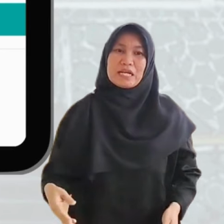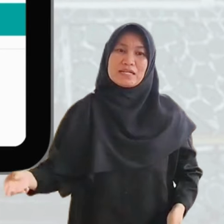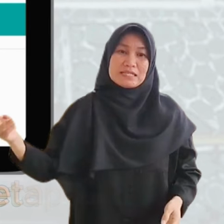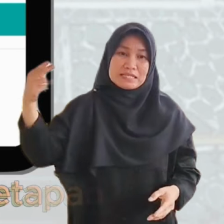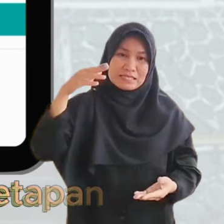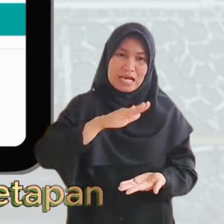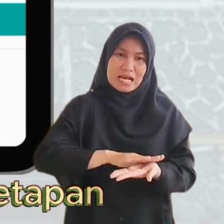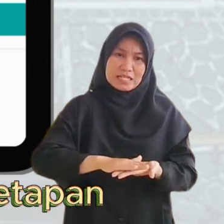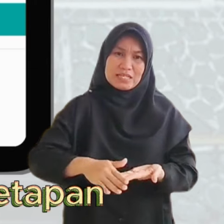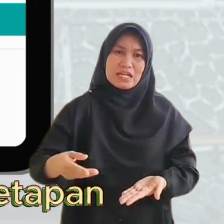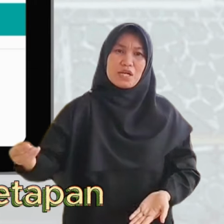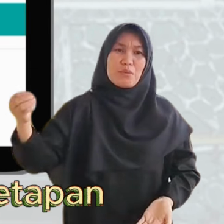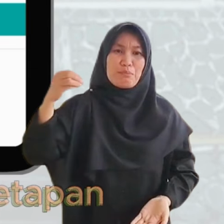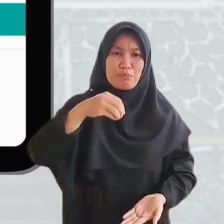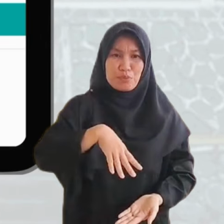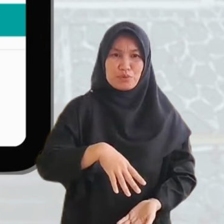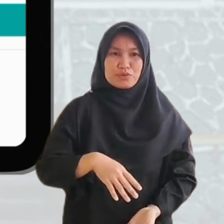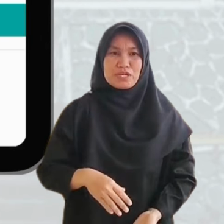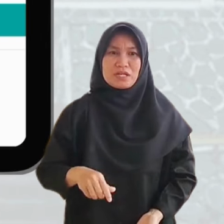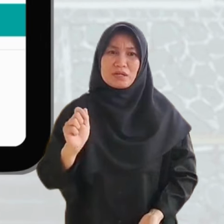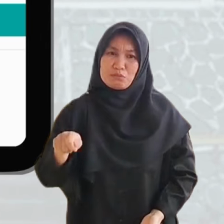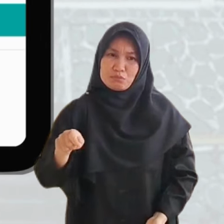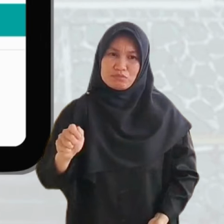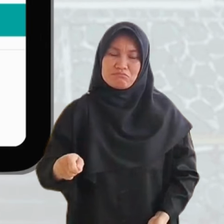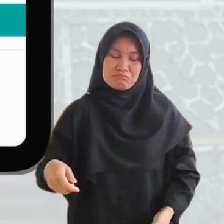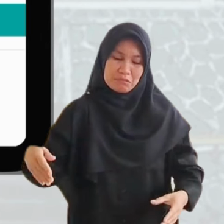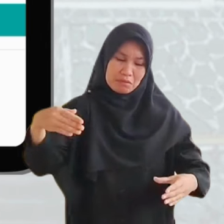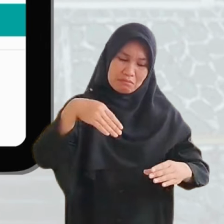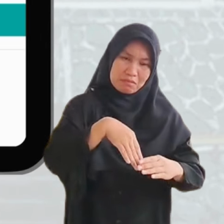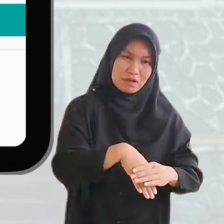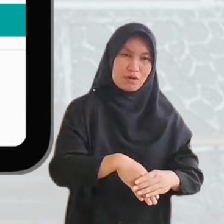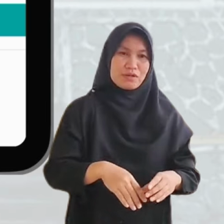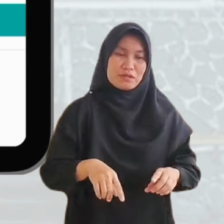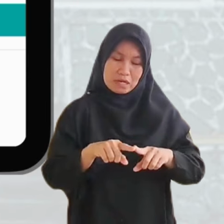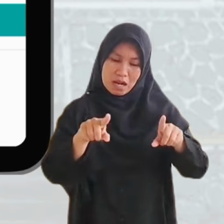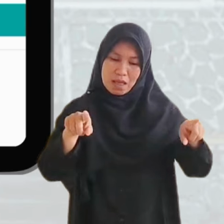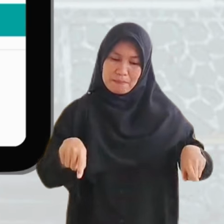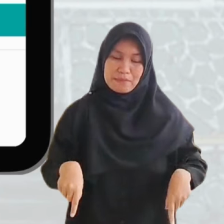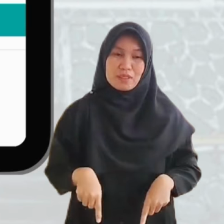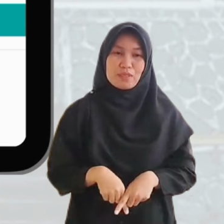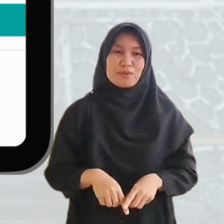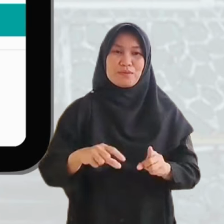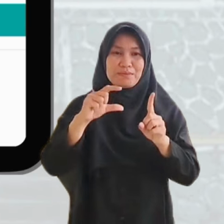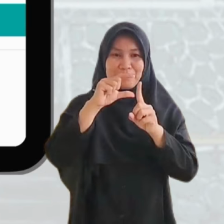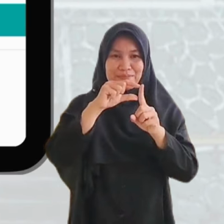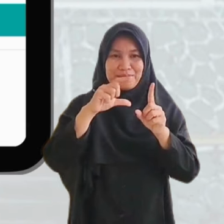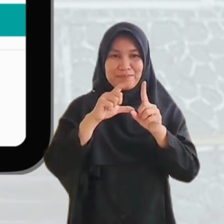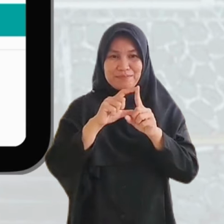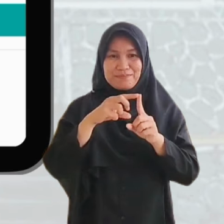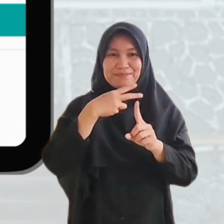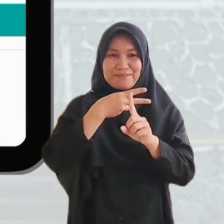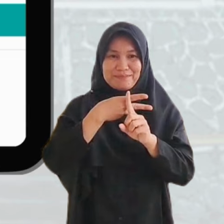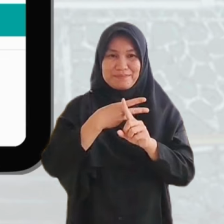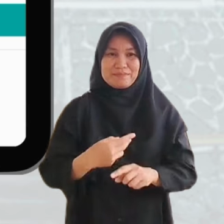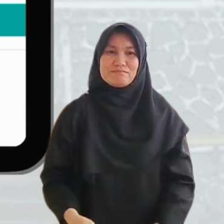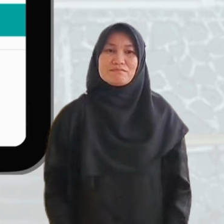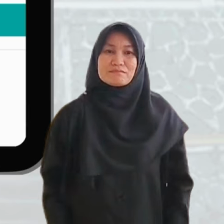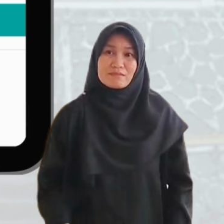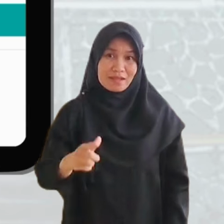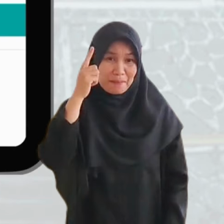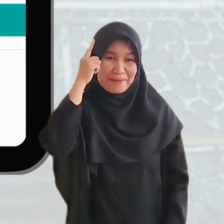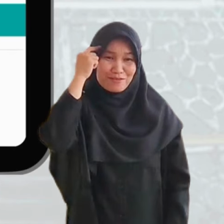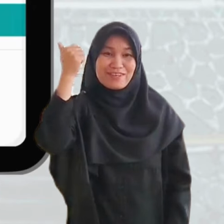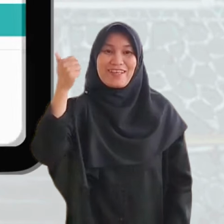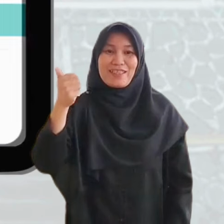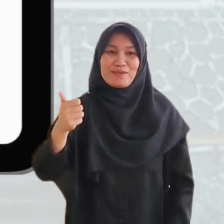mengunduh salinan putusan atau penetapan dengan menekan icon PDF, dan salinan putusan akan terdownload dalam